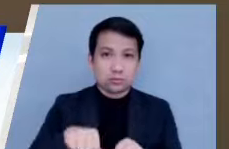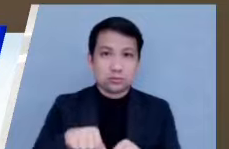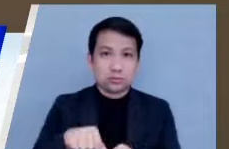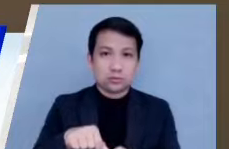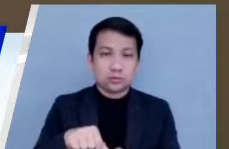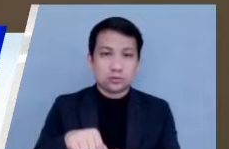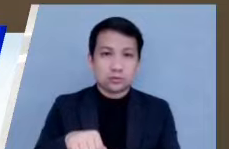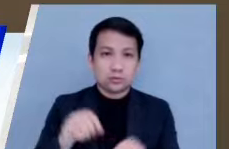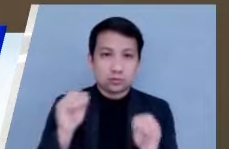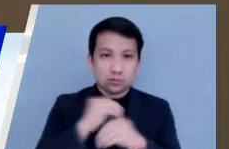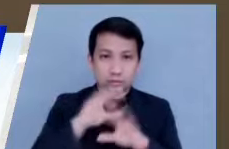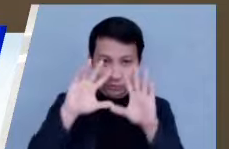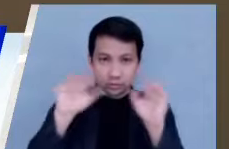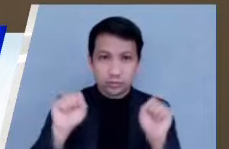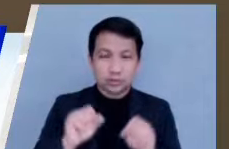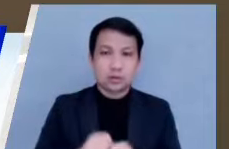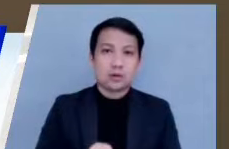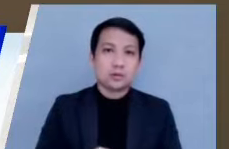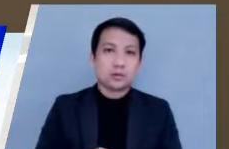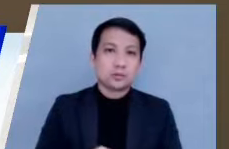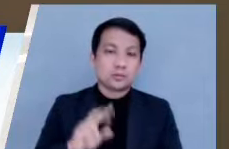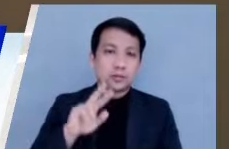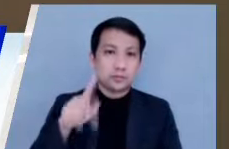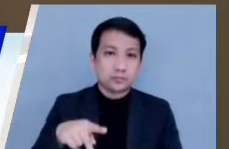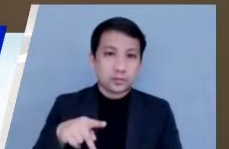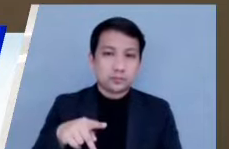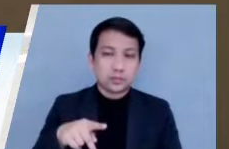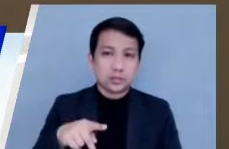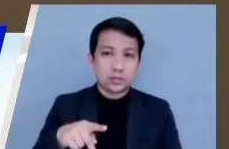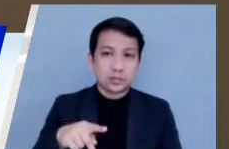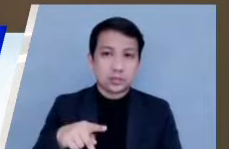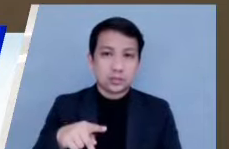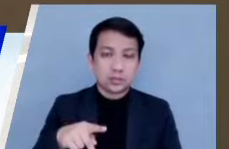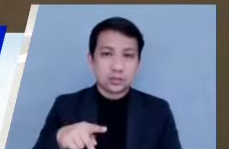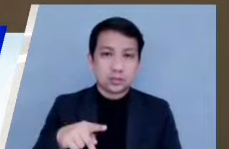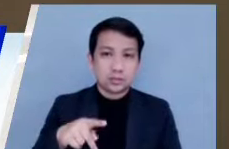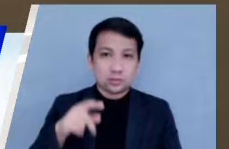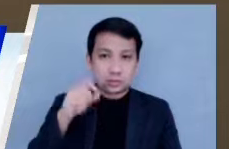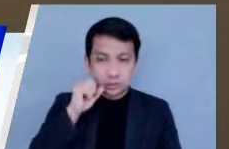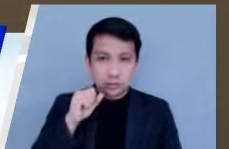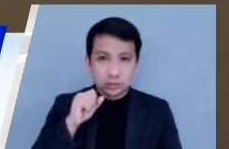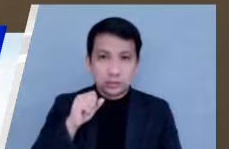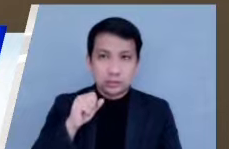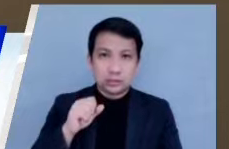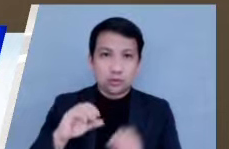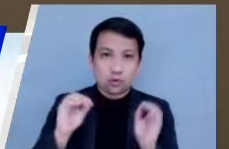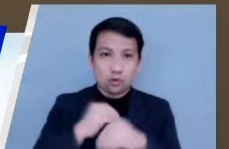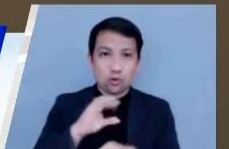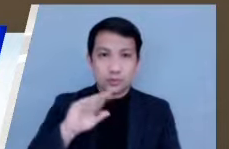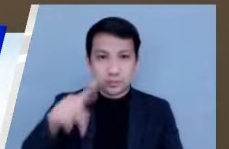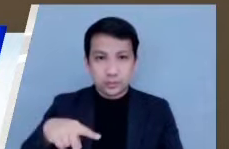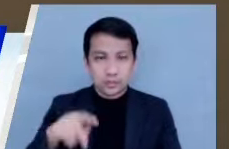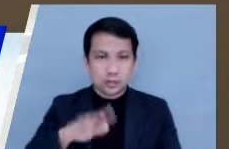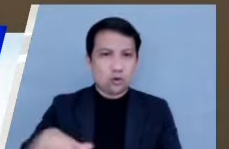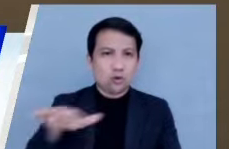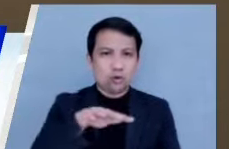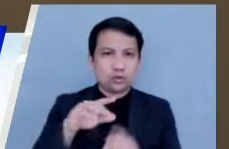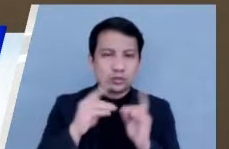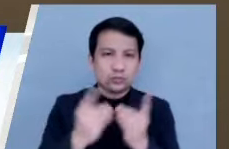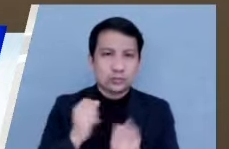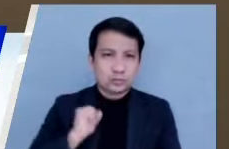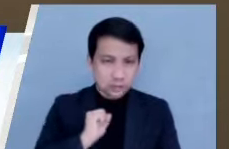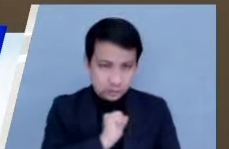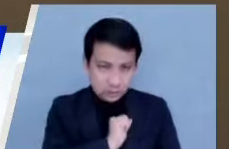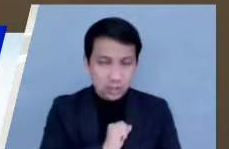President, sa Office of the Vice President, sa lahat ng opisina ng Senado,